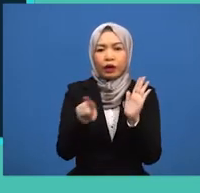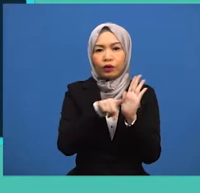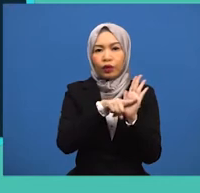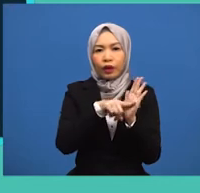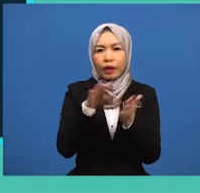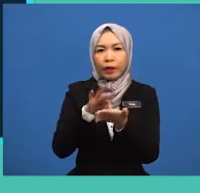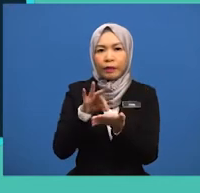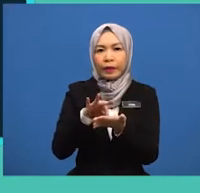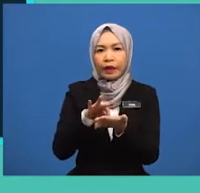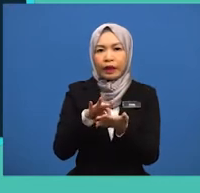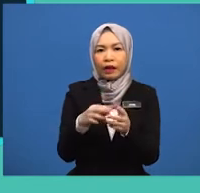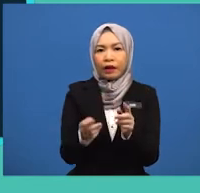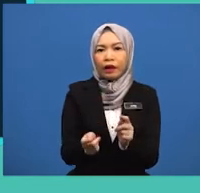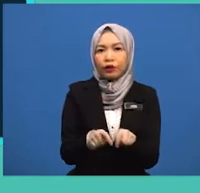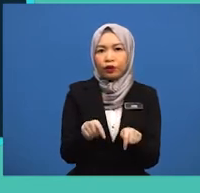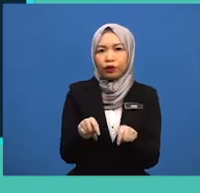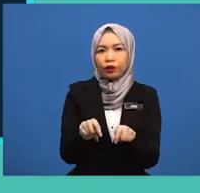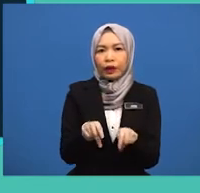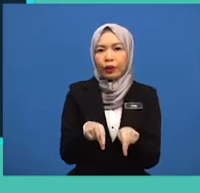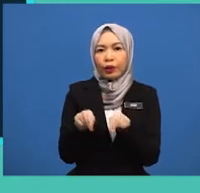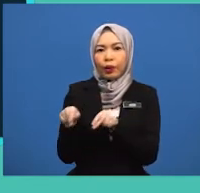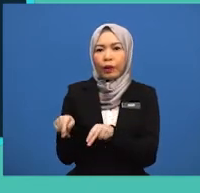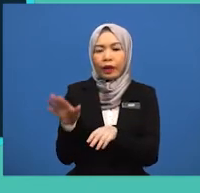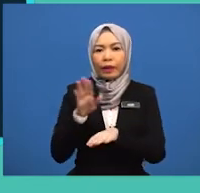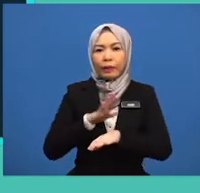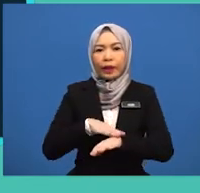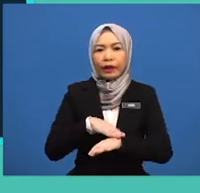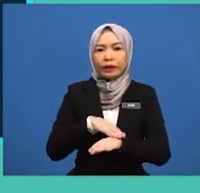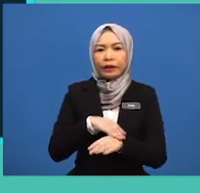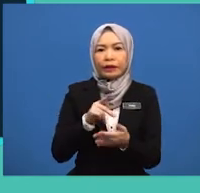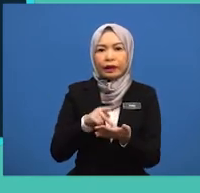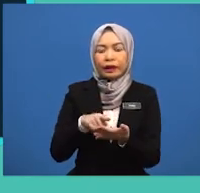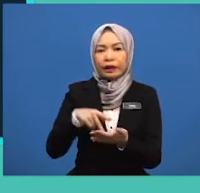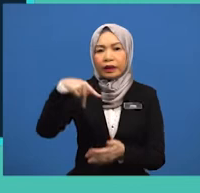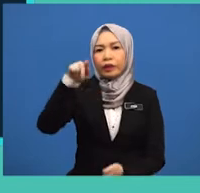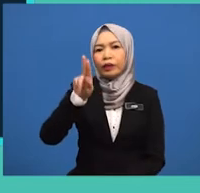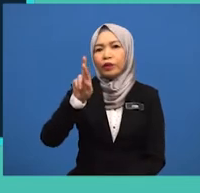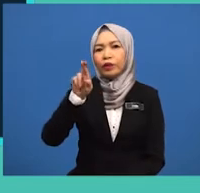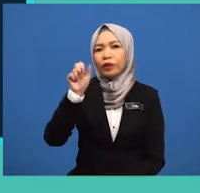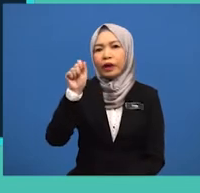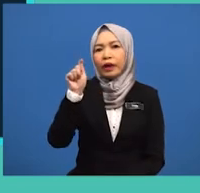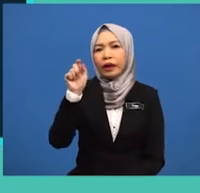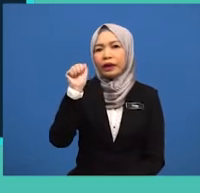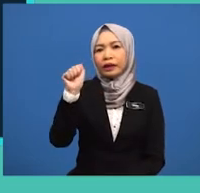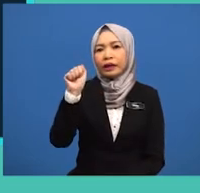ditukar kepada kira purata sama dengan jumlah bahagi